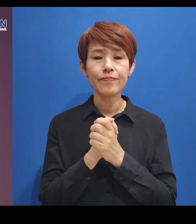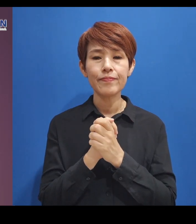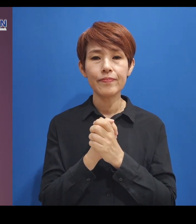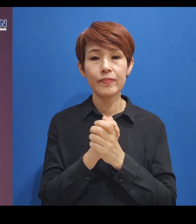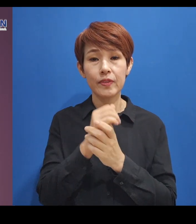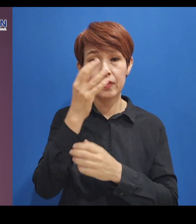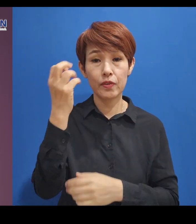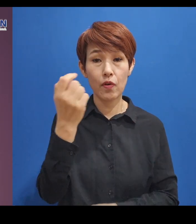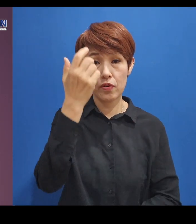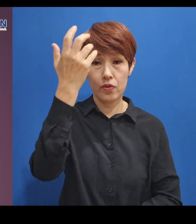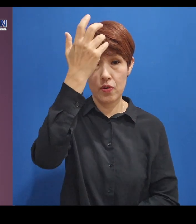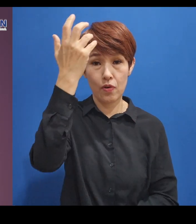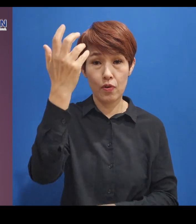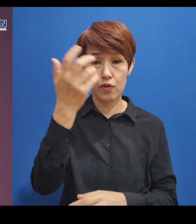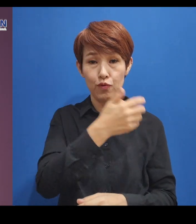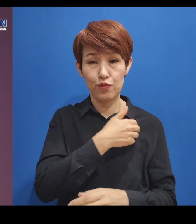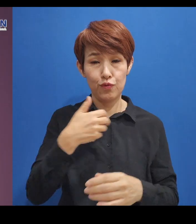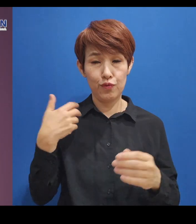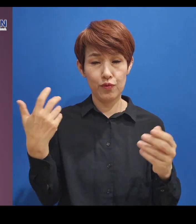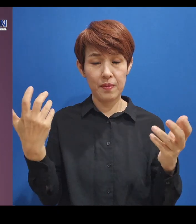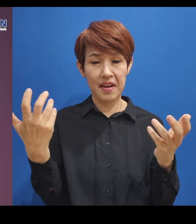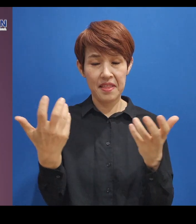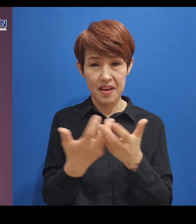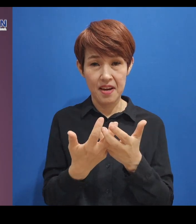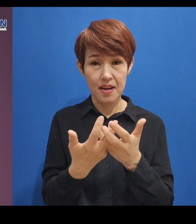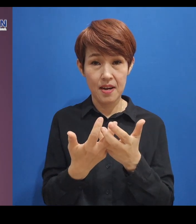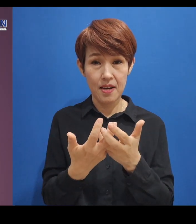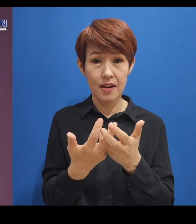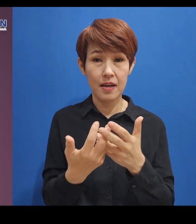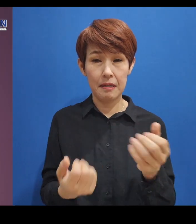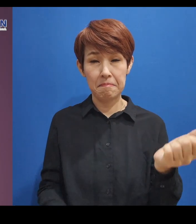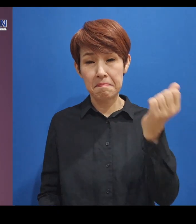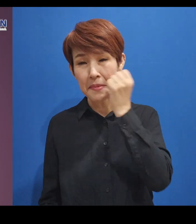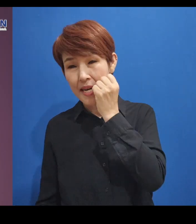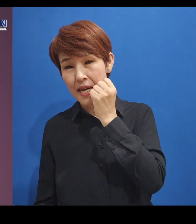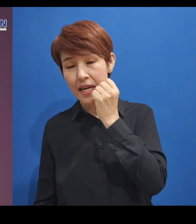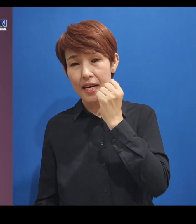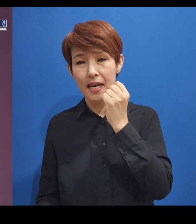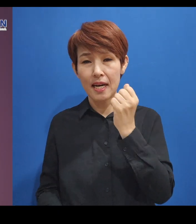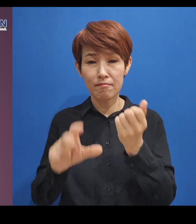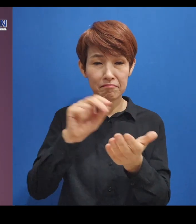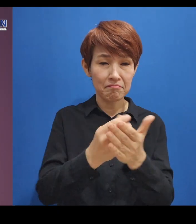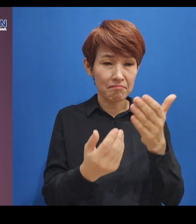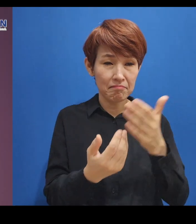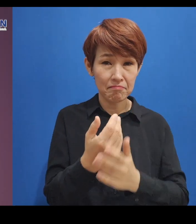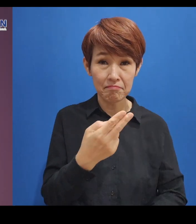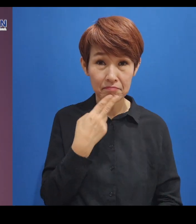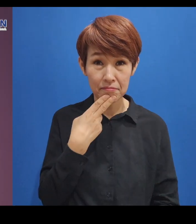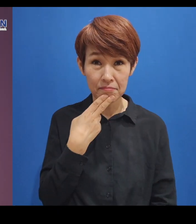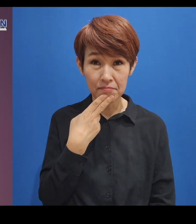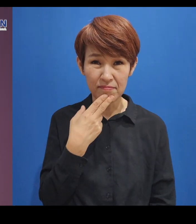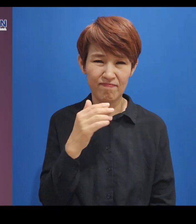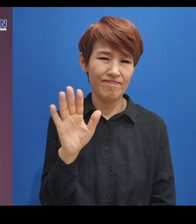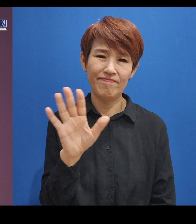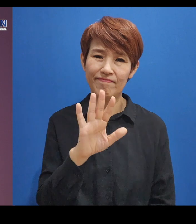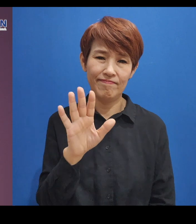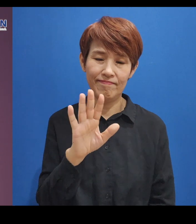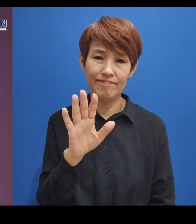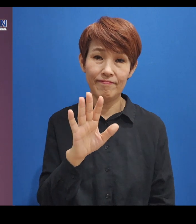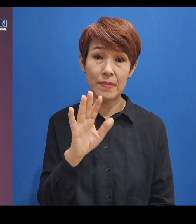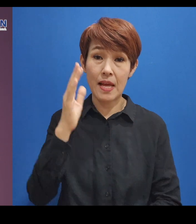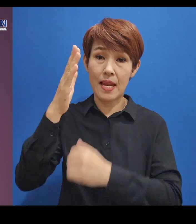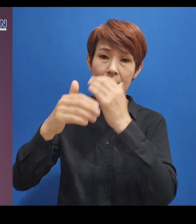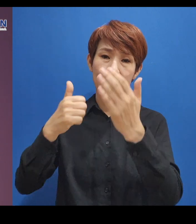성령이 충만하다고 해서 낭패와 실망을 당하지 않는 건 아닙니다. 오히려 하나님이 내게